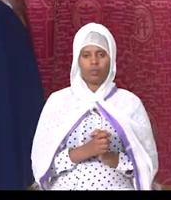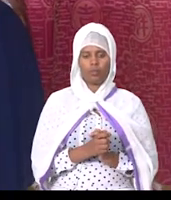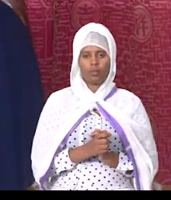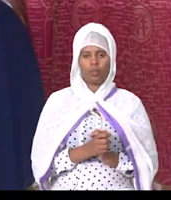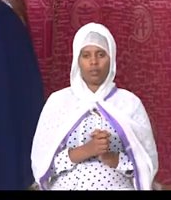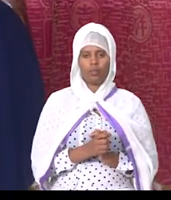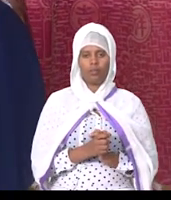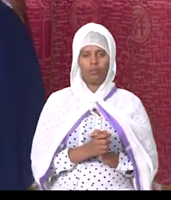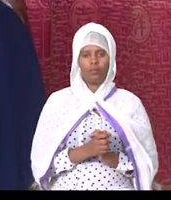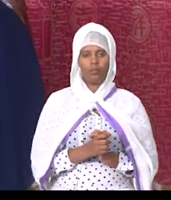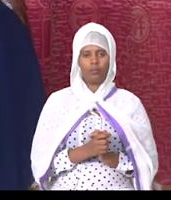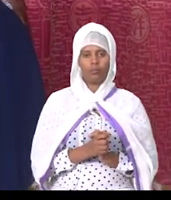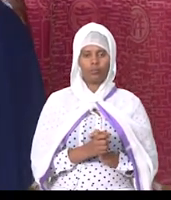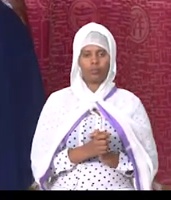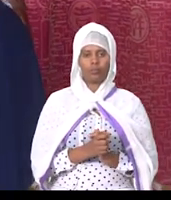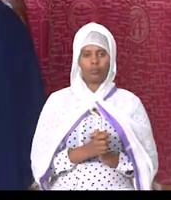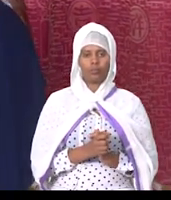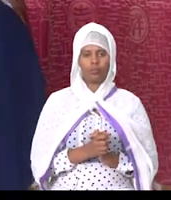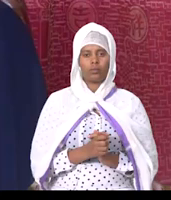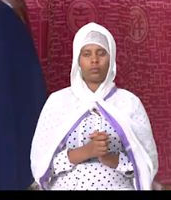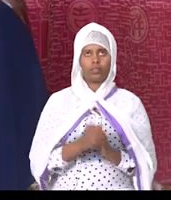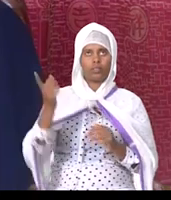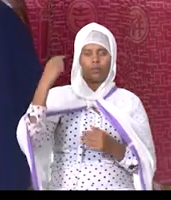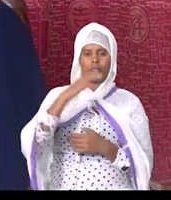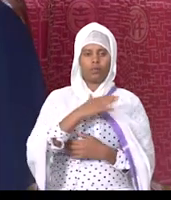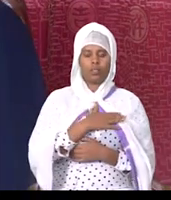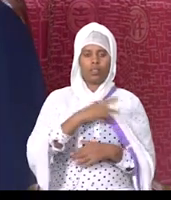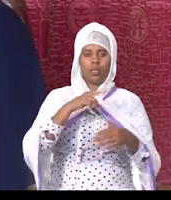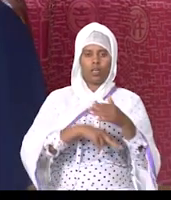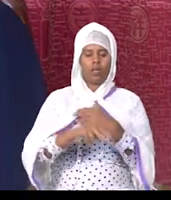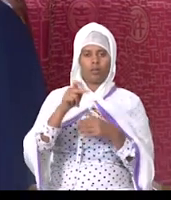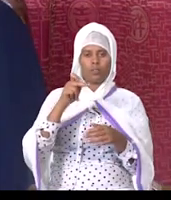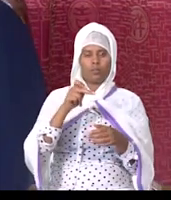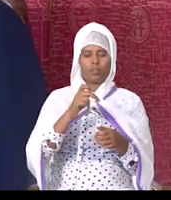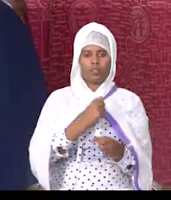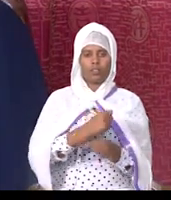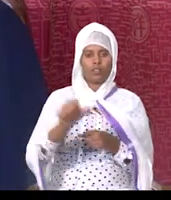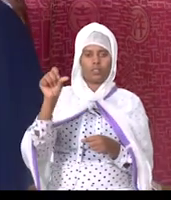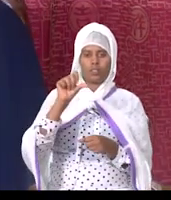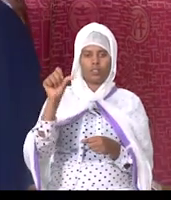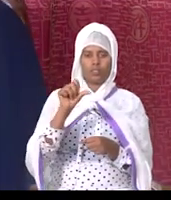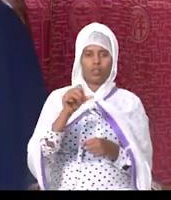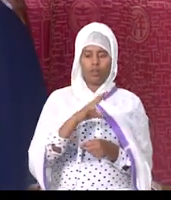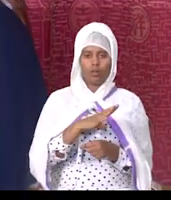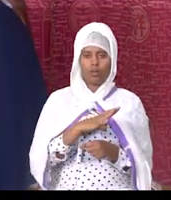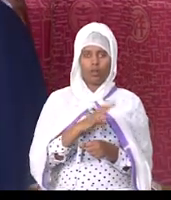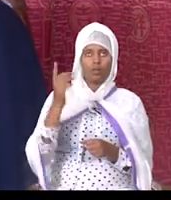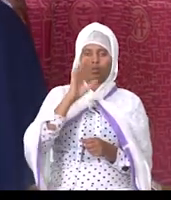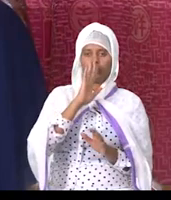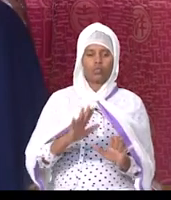ዘይት ቀርቡ ሃብየሁ ኣርዳኢሁ ይብል ማለት እዩ። ክርስቶስ ኣምላኽና ኣብ ደብረ ዘይት